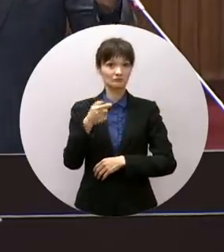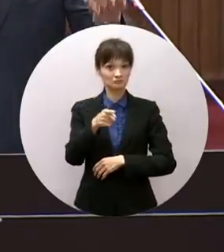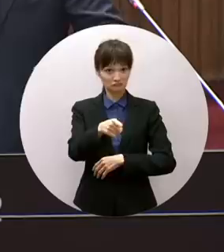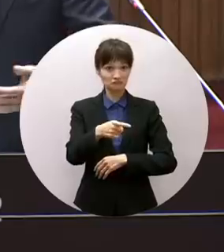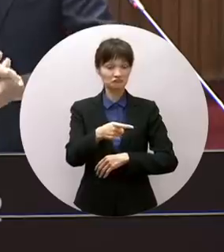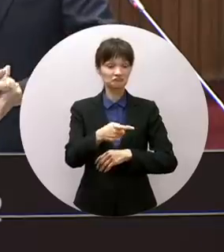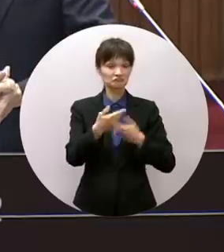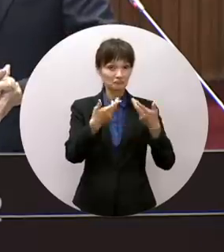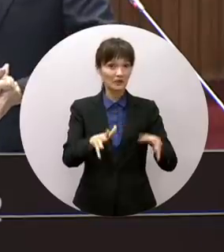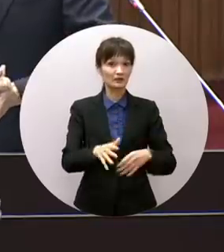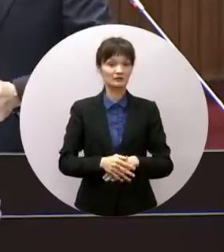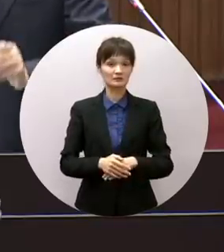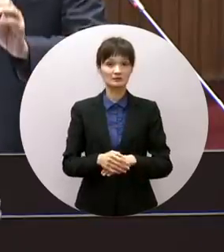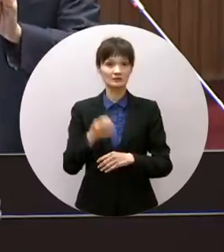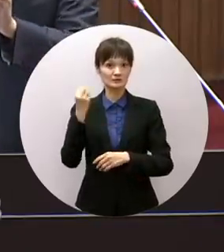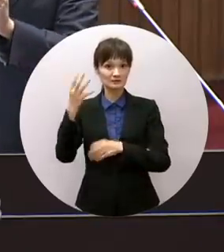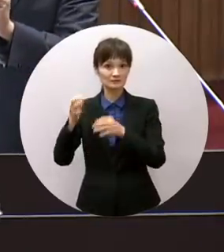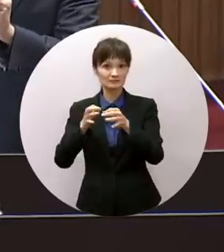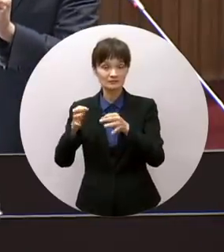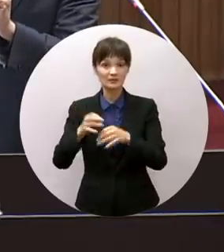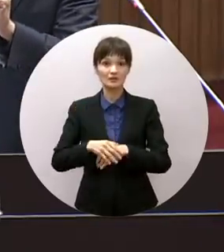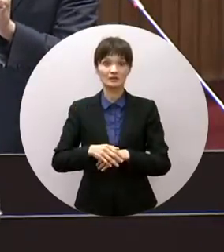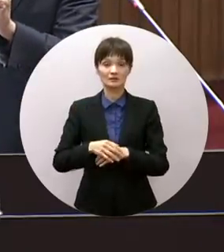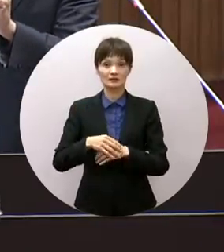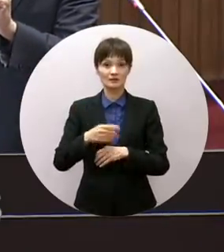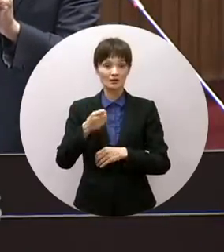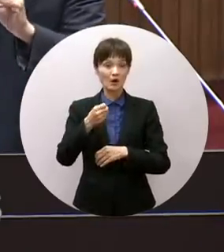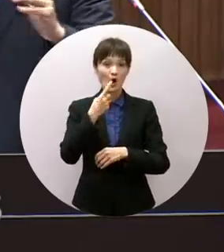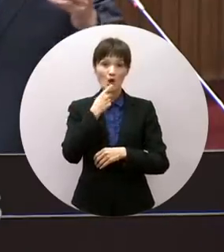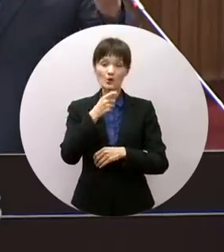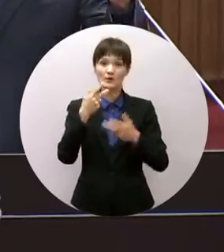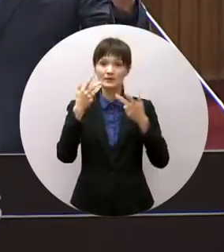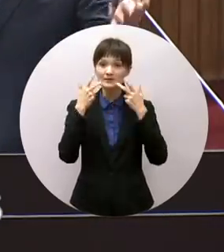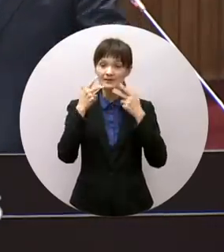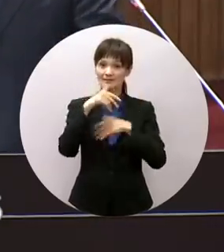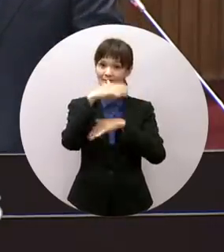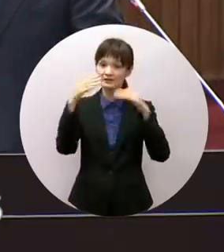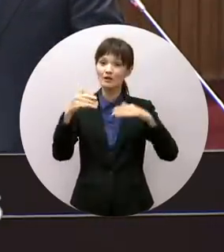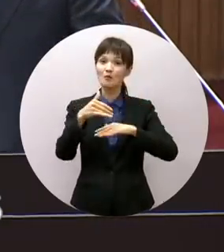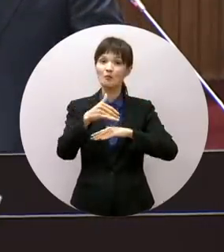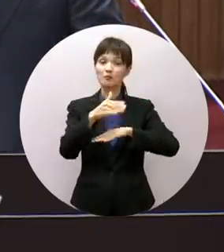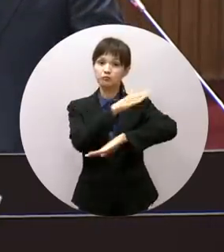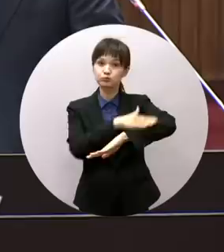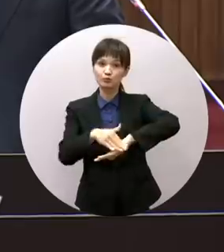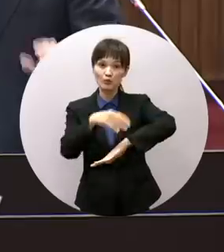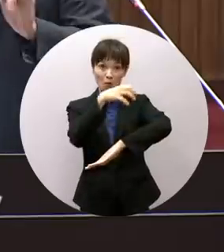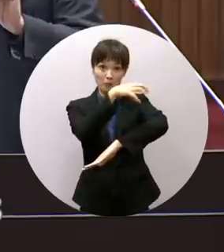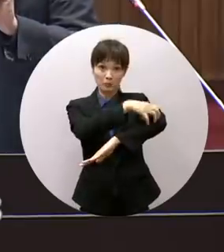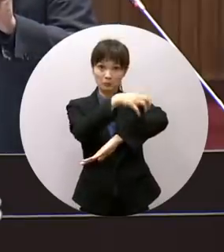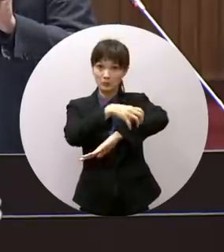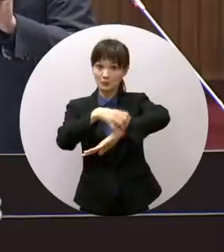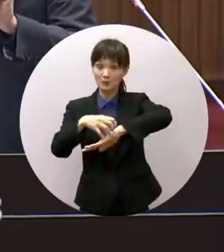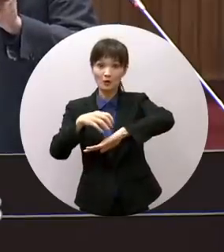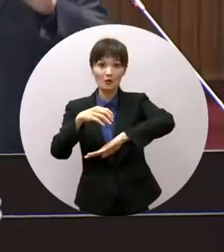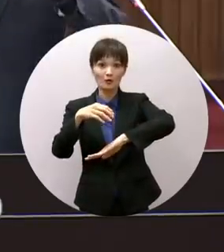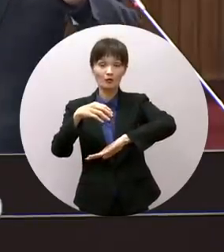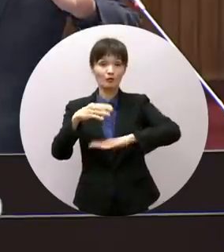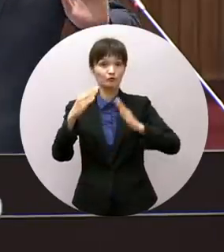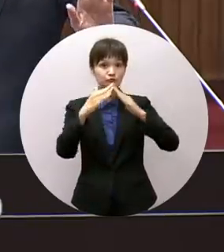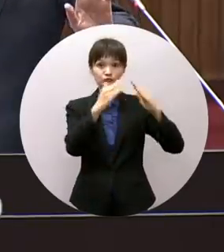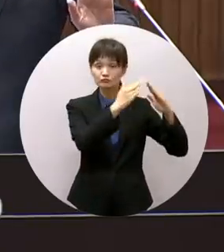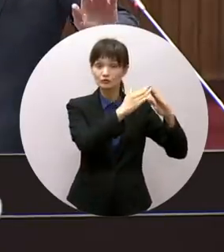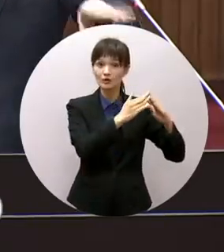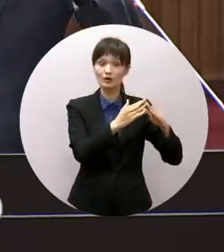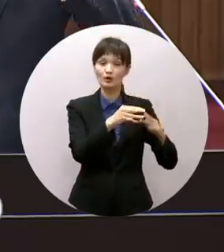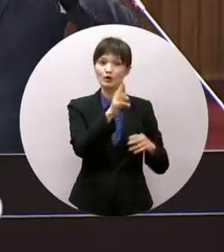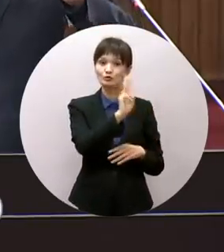的达官镇也好。绿野香坡也好，很多的高地的住宅区啊，水费啊大概